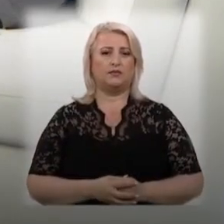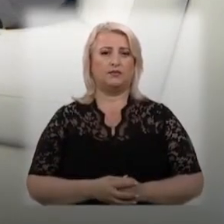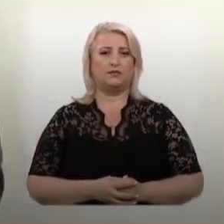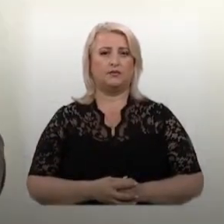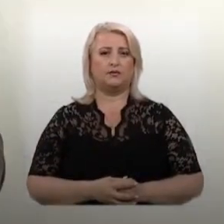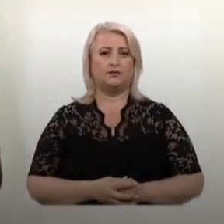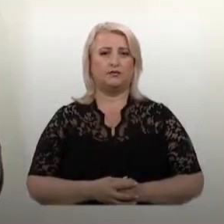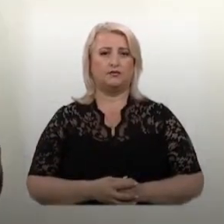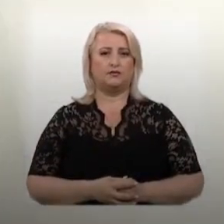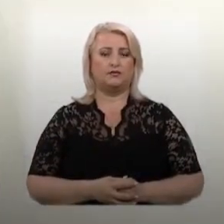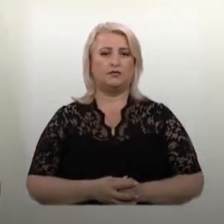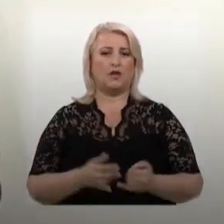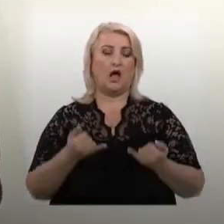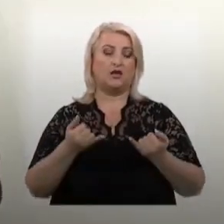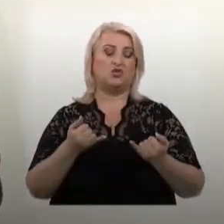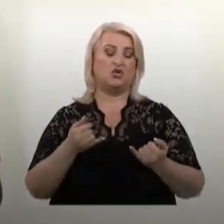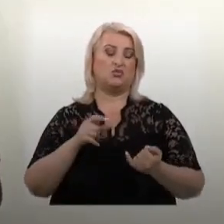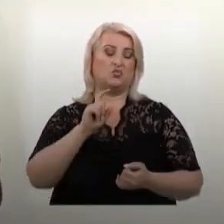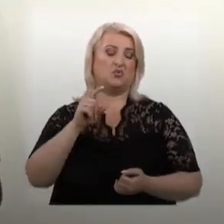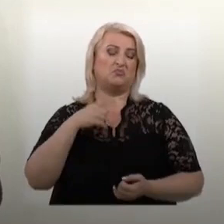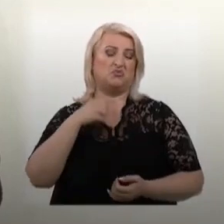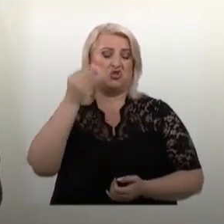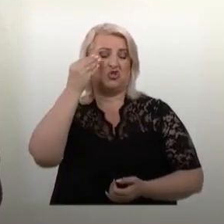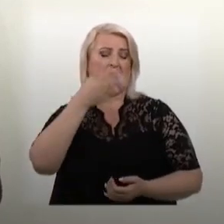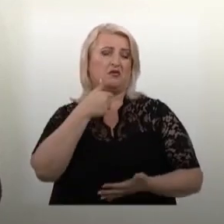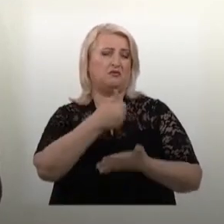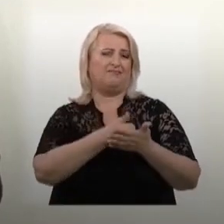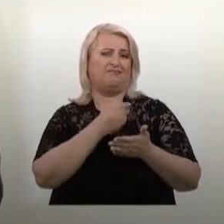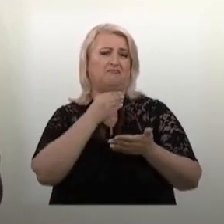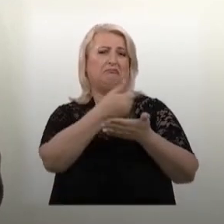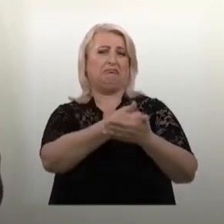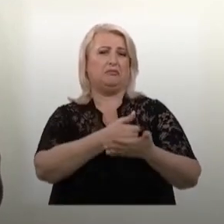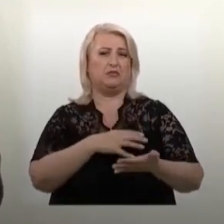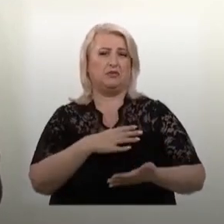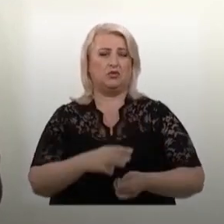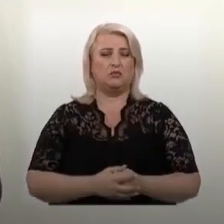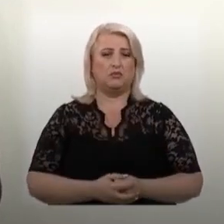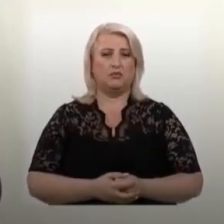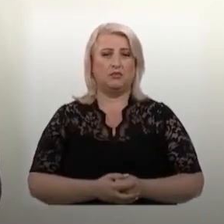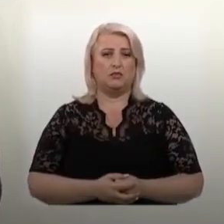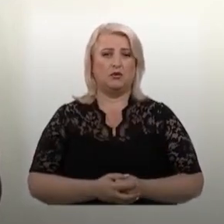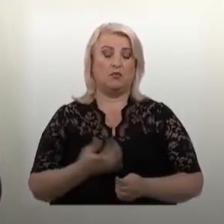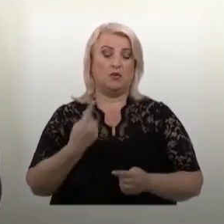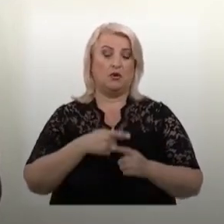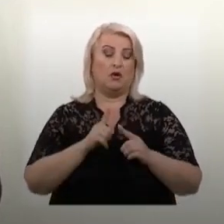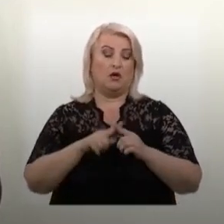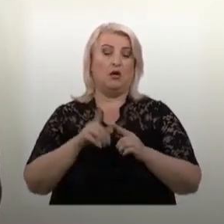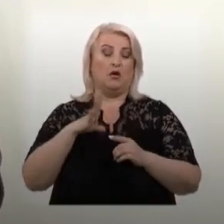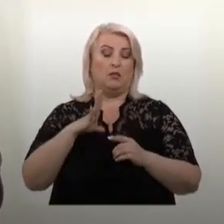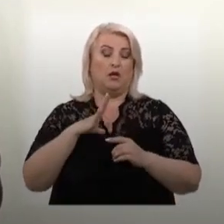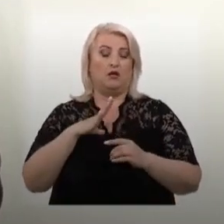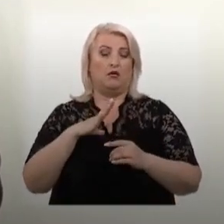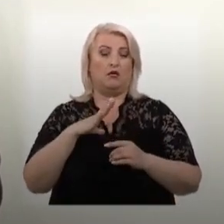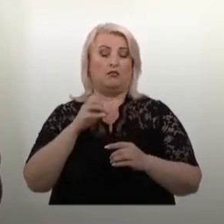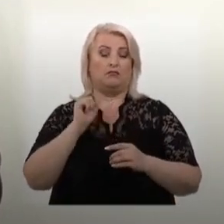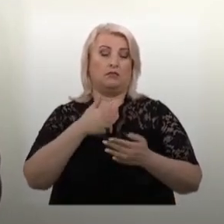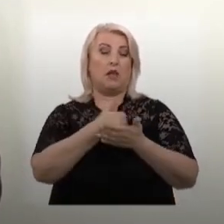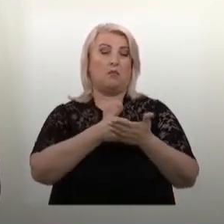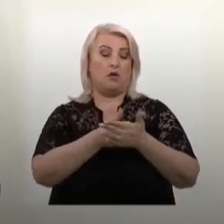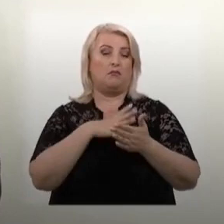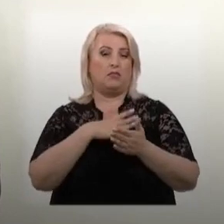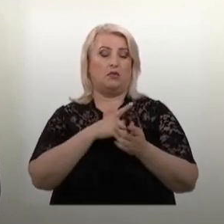îi faci ca sa de acolo Și atunci intervine elementul de imunizare pentru platformă și